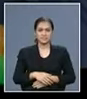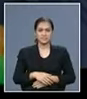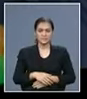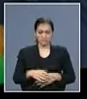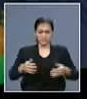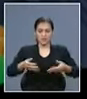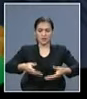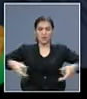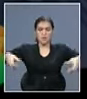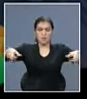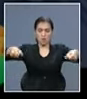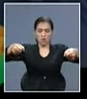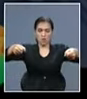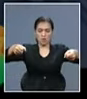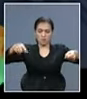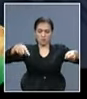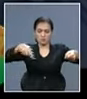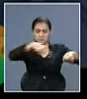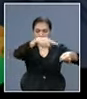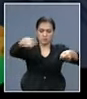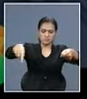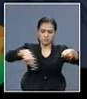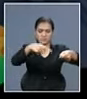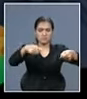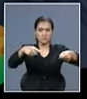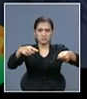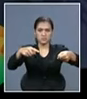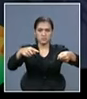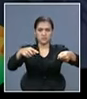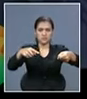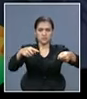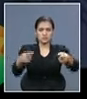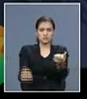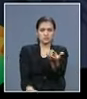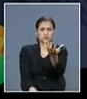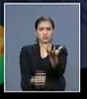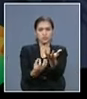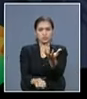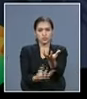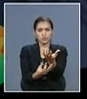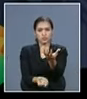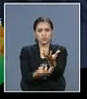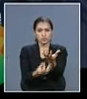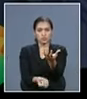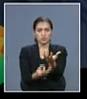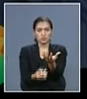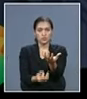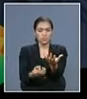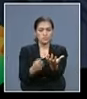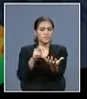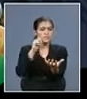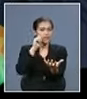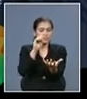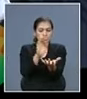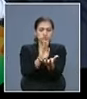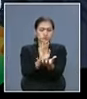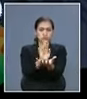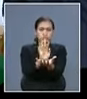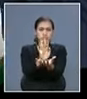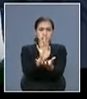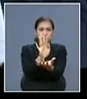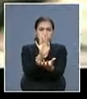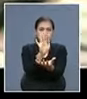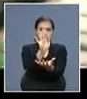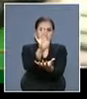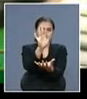อากาศนะฮะพอโดนความร้อนมันก็จะกลายเป็นน้ำเหมือนเราต้มน้ำธรรมดานี่แหละฮะถ้าเกิดสังเกตเราดูแค่การต้มน้ำเพราะต้มน้ำจะมีไอน้ำออกพอมันกระทบเย็นก็จะกลั่น